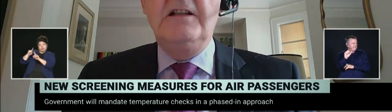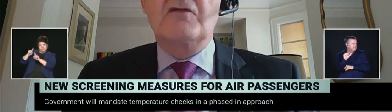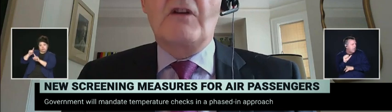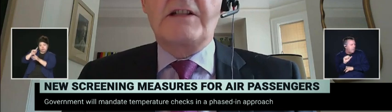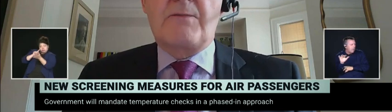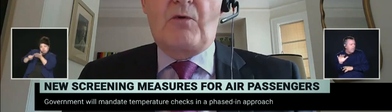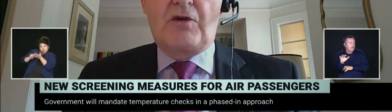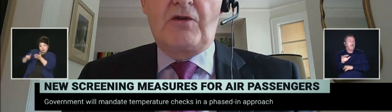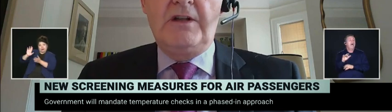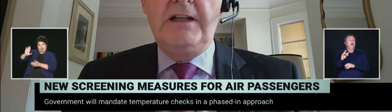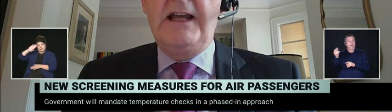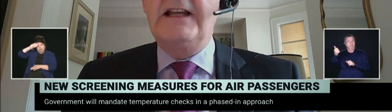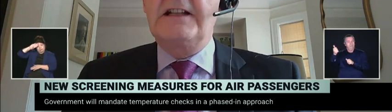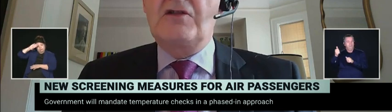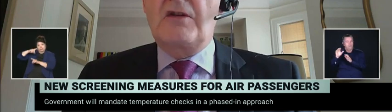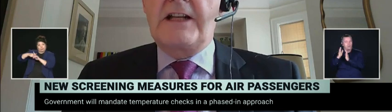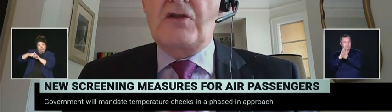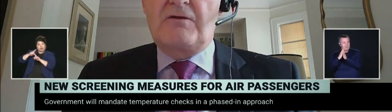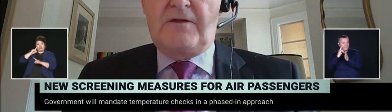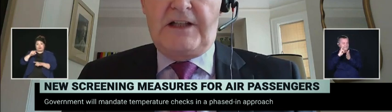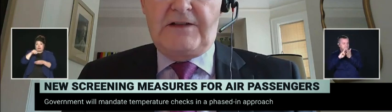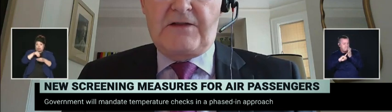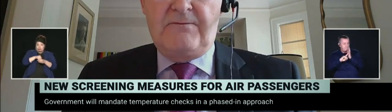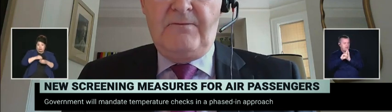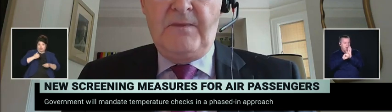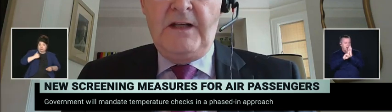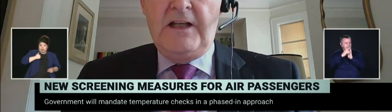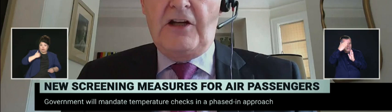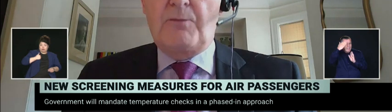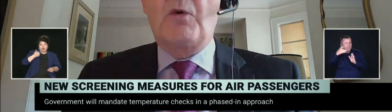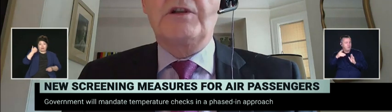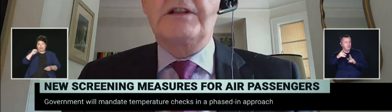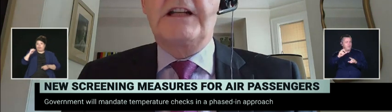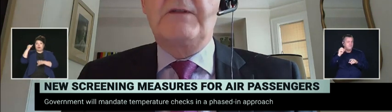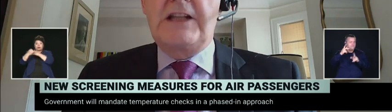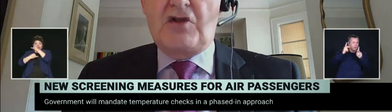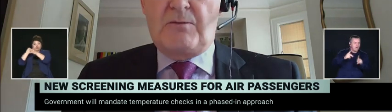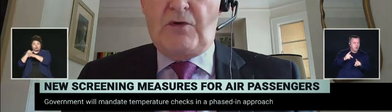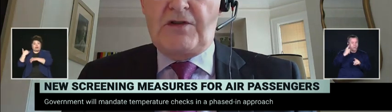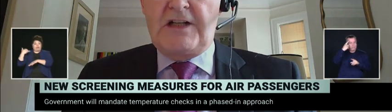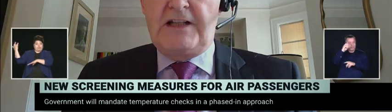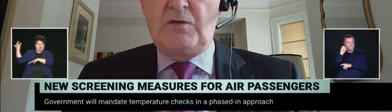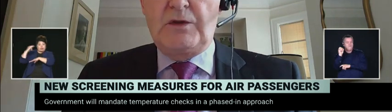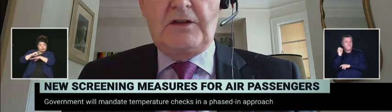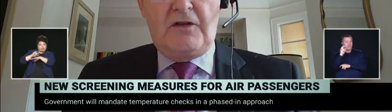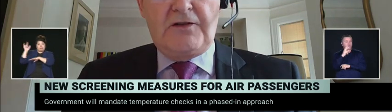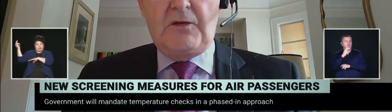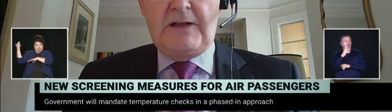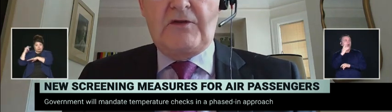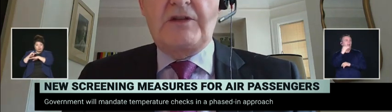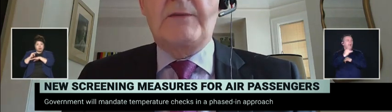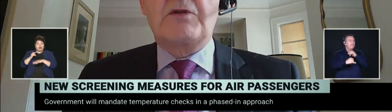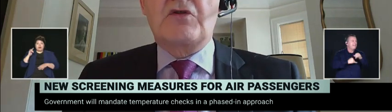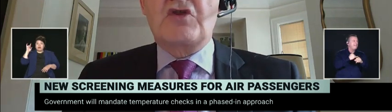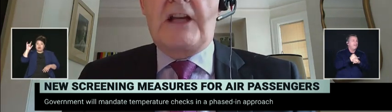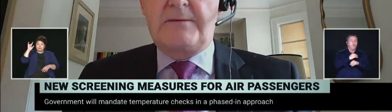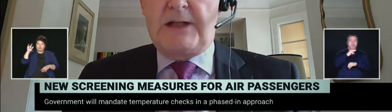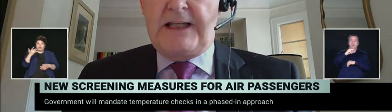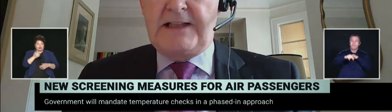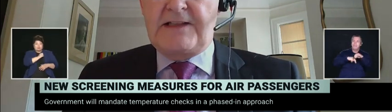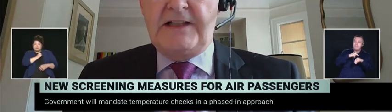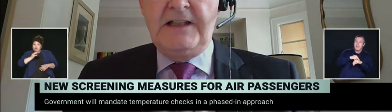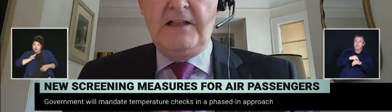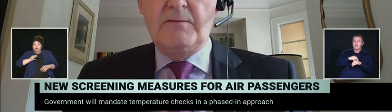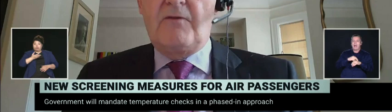domestic, transborder, and international flights. Airport and aviation personnel will also have their temperature checked